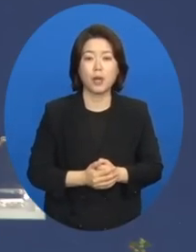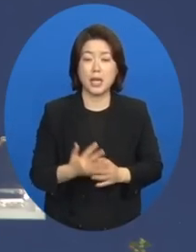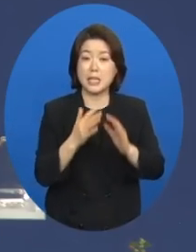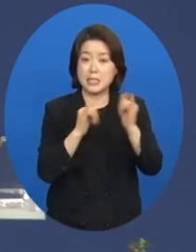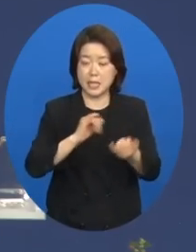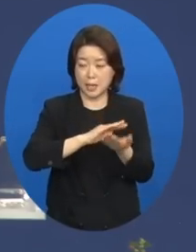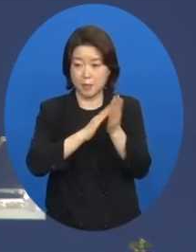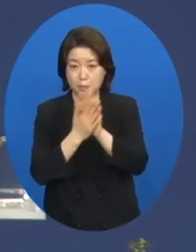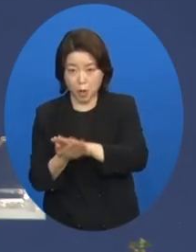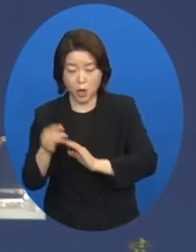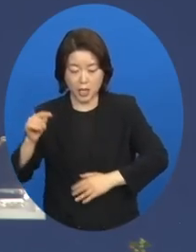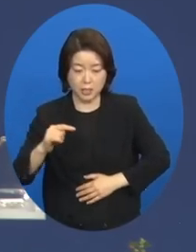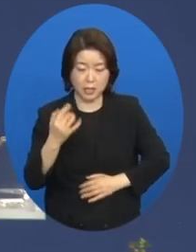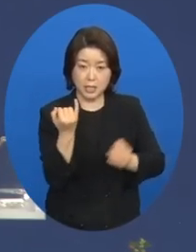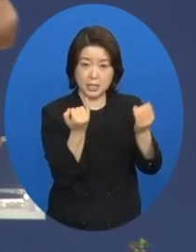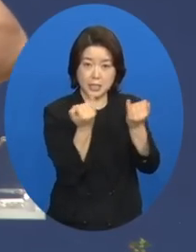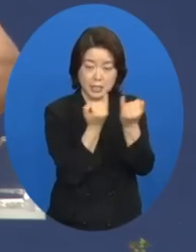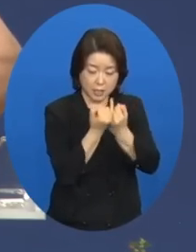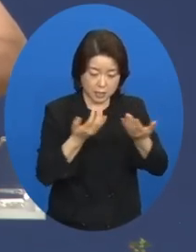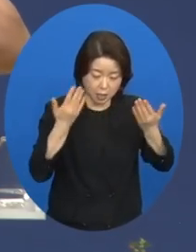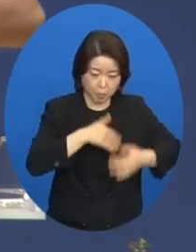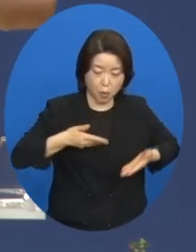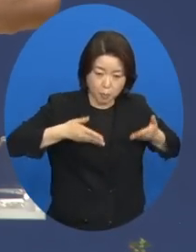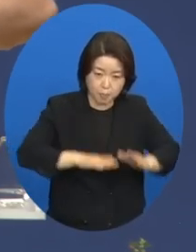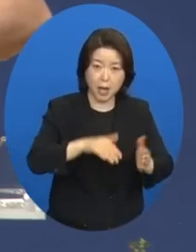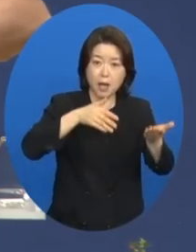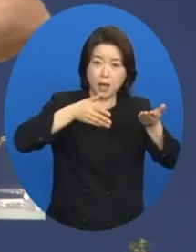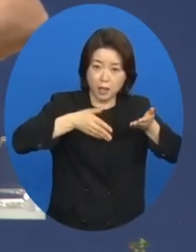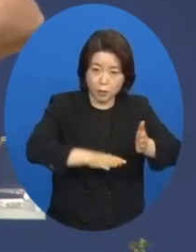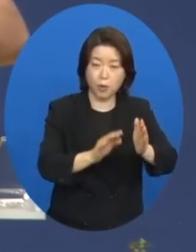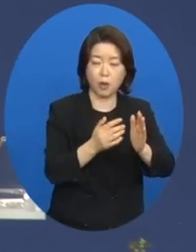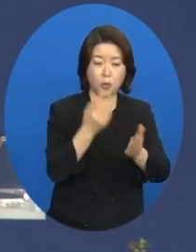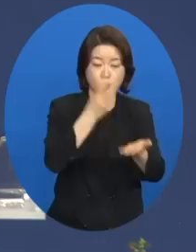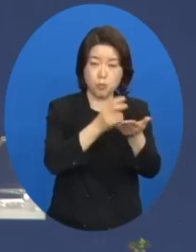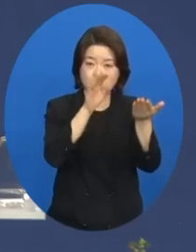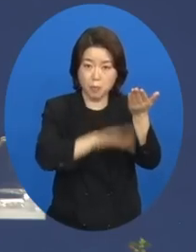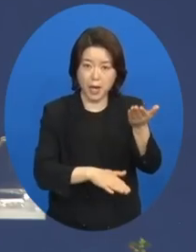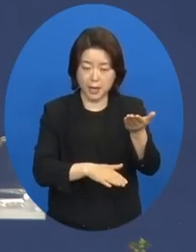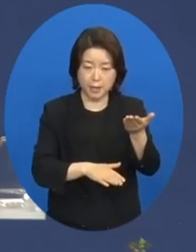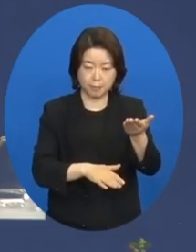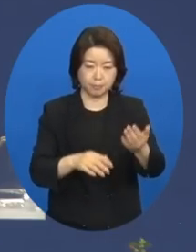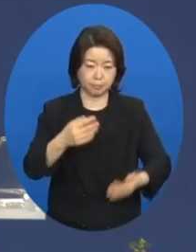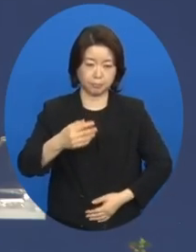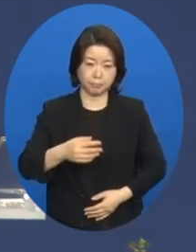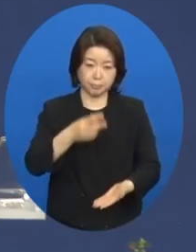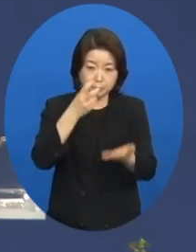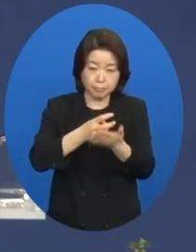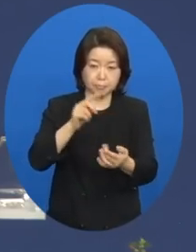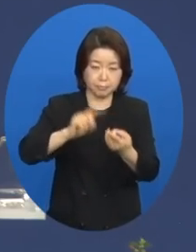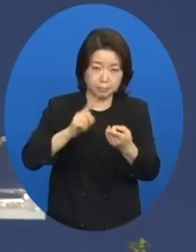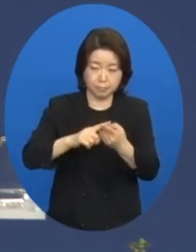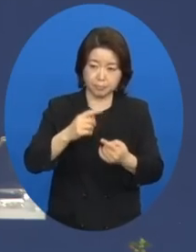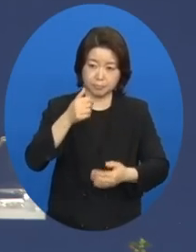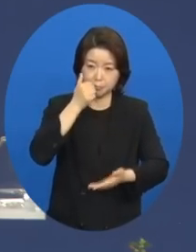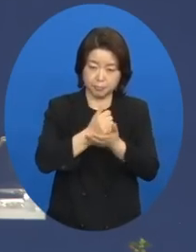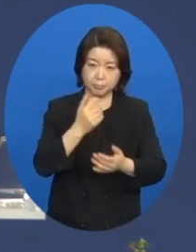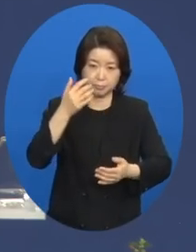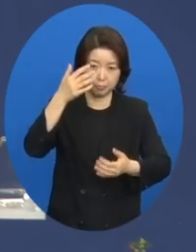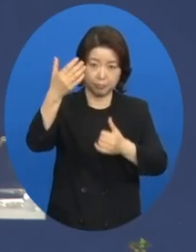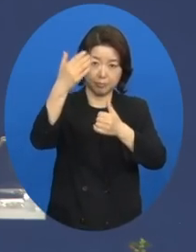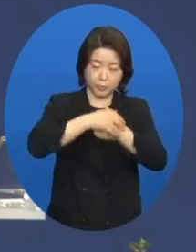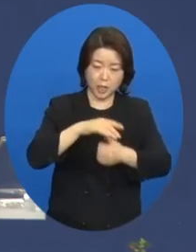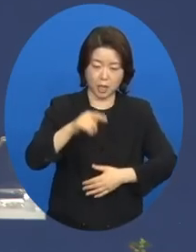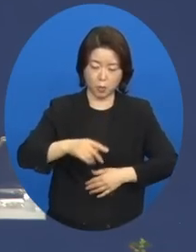사람이 되어 여자에게서 나시고 율법 아래 정죄를 받으시고 우리의 모든 율법의 정죄를 담당하셔서 그가